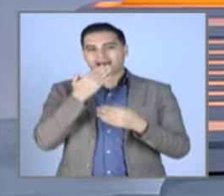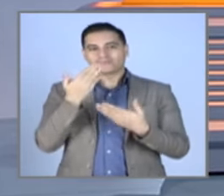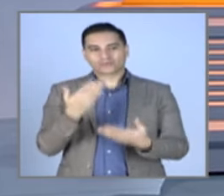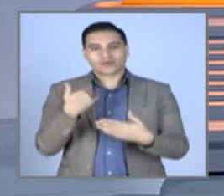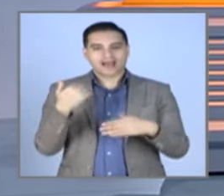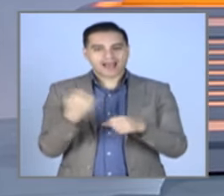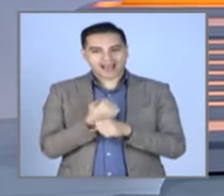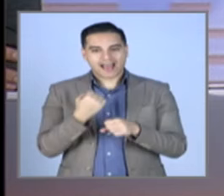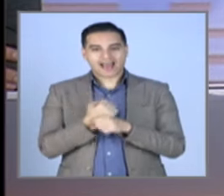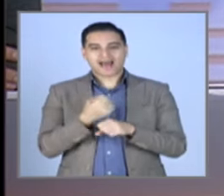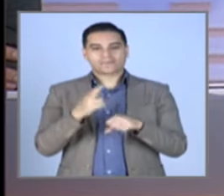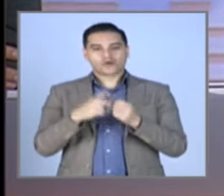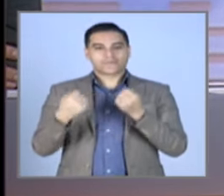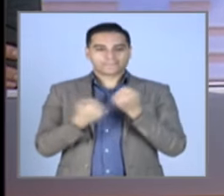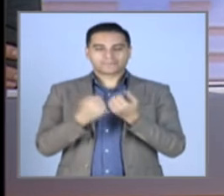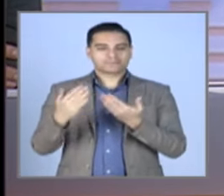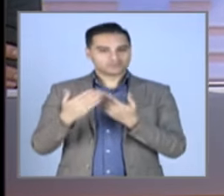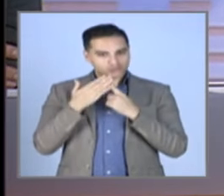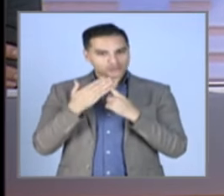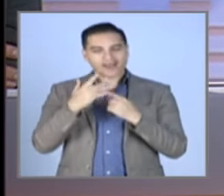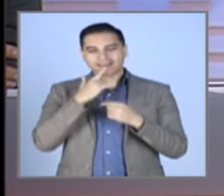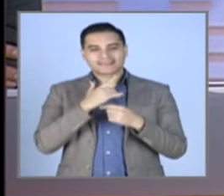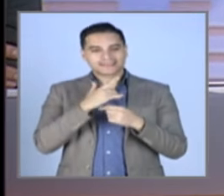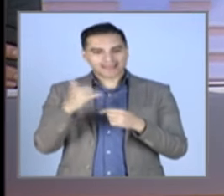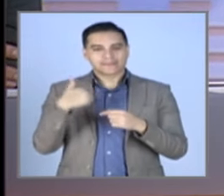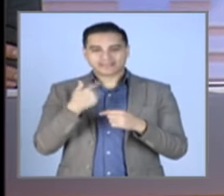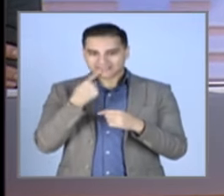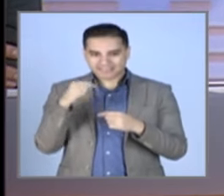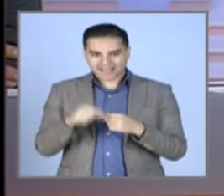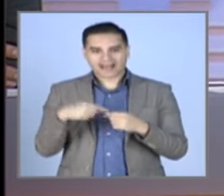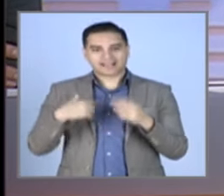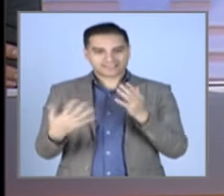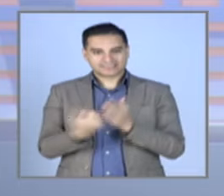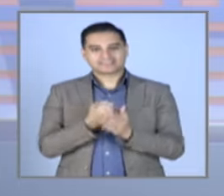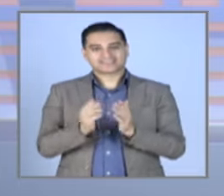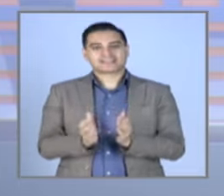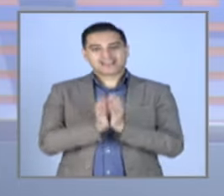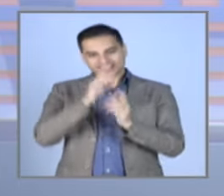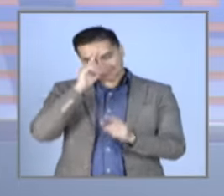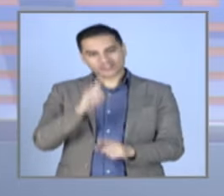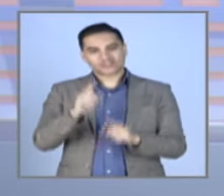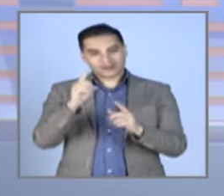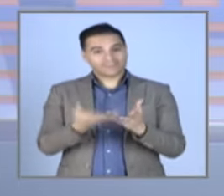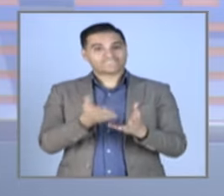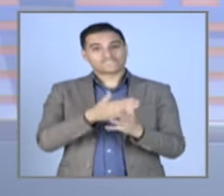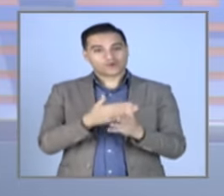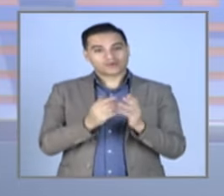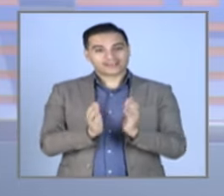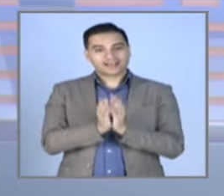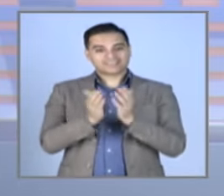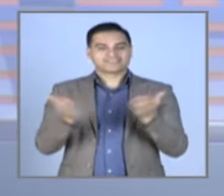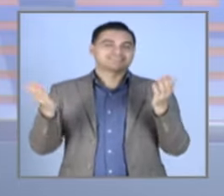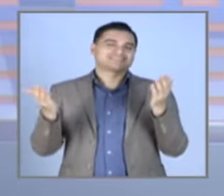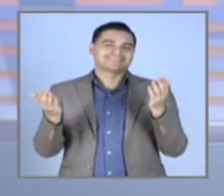لله، وبيشجعوني على طول، والسنه دي ان شاء الله هناخد الكاس ان شاء الله. الكاس مره واحده ان شاء الله؟